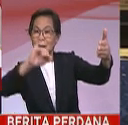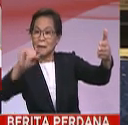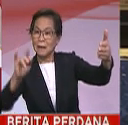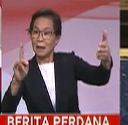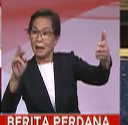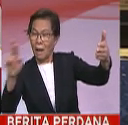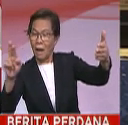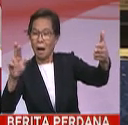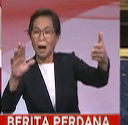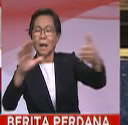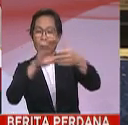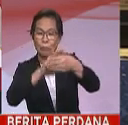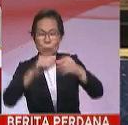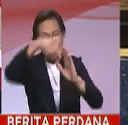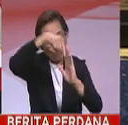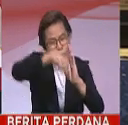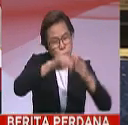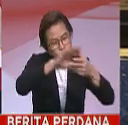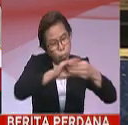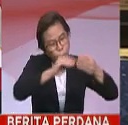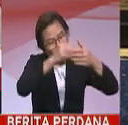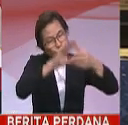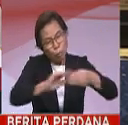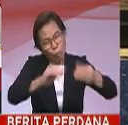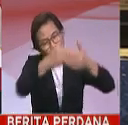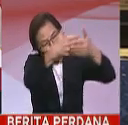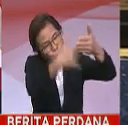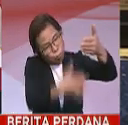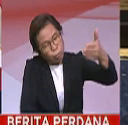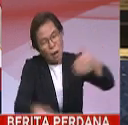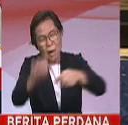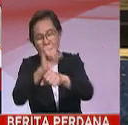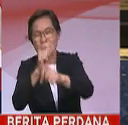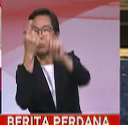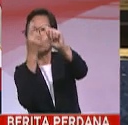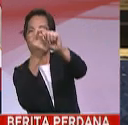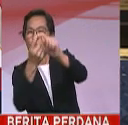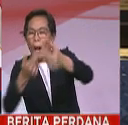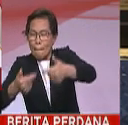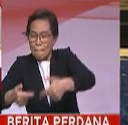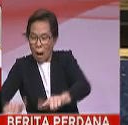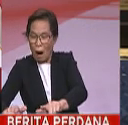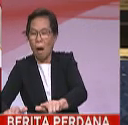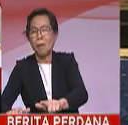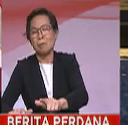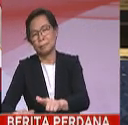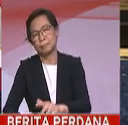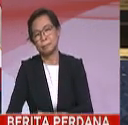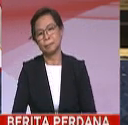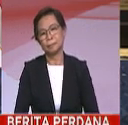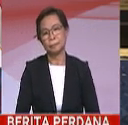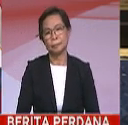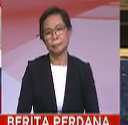juga akan memperincikan butiran kerja-kerja pembinaan yang dibenarkan beroperasi.